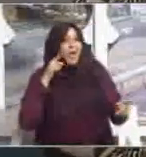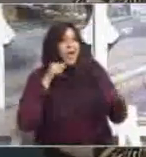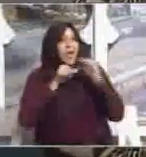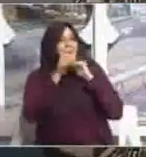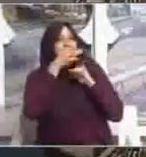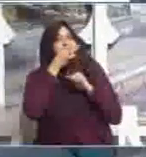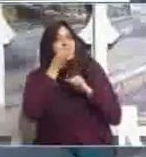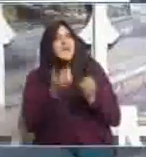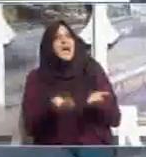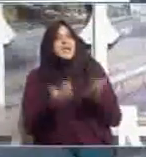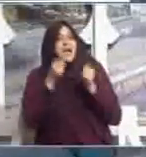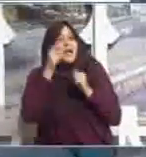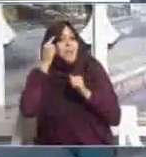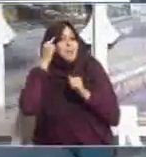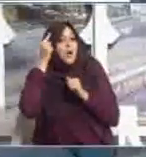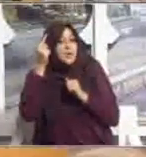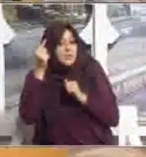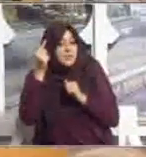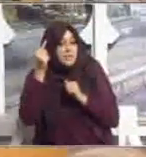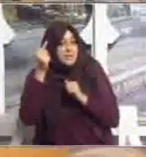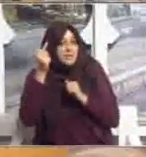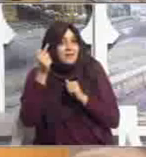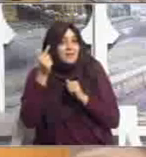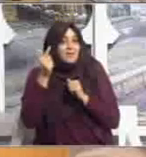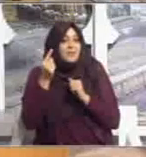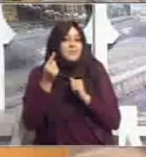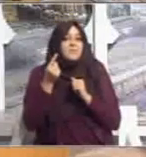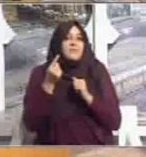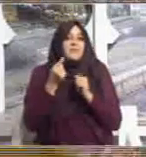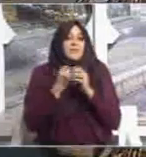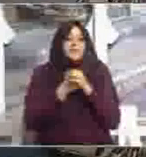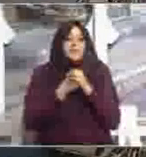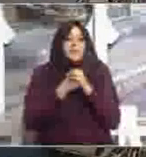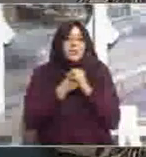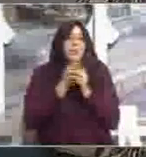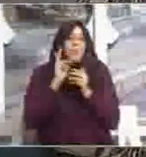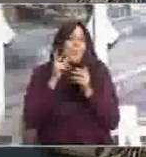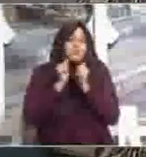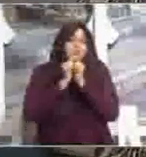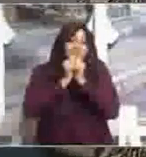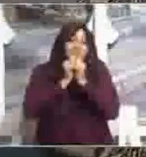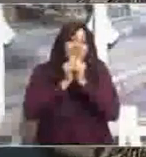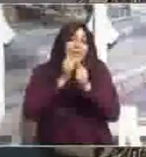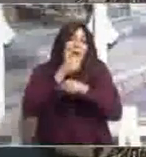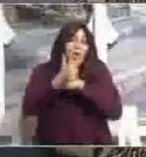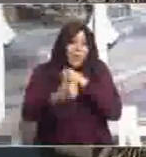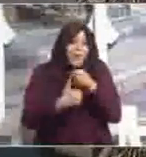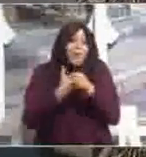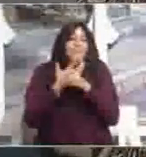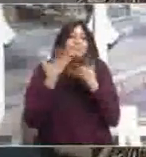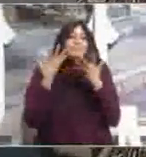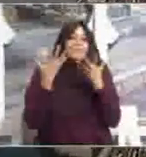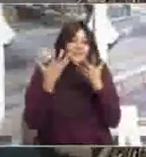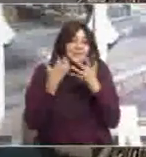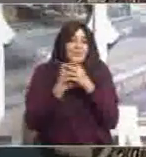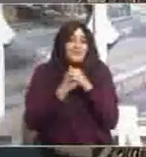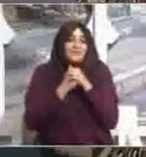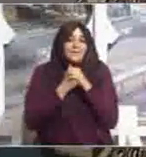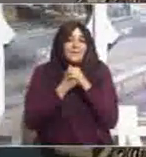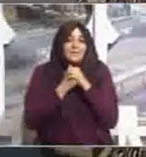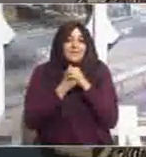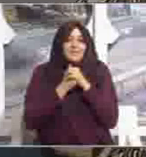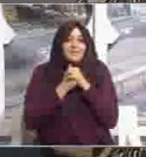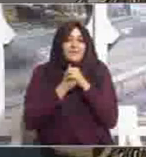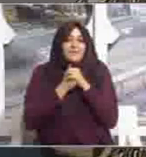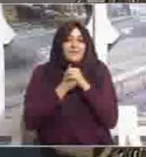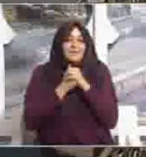هي مسكينه ظلت، لان العاشره ما تنساش المعاشره هذه يعني والديمومه تاع